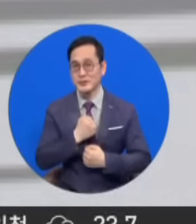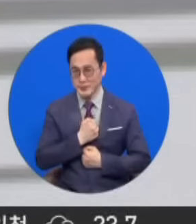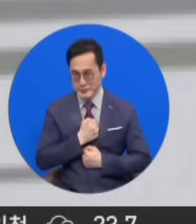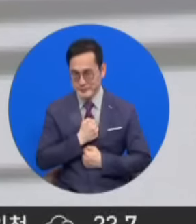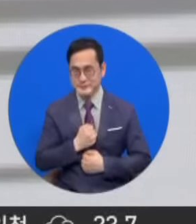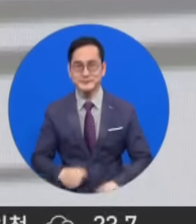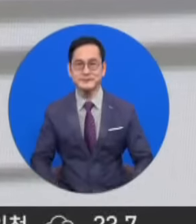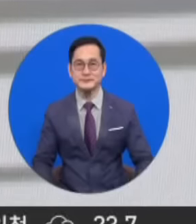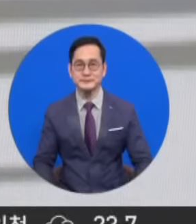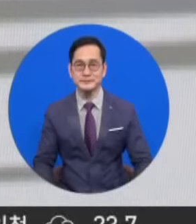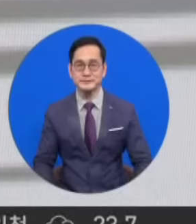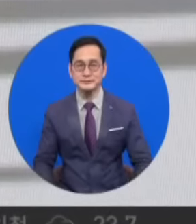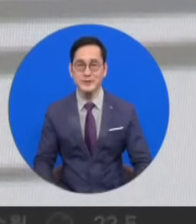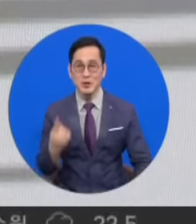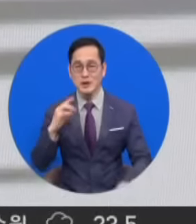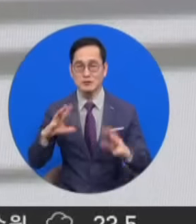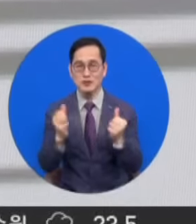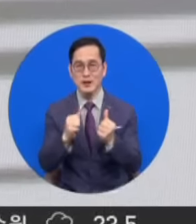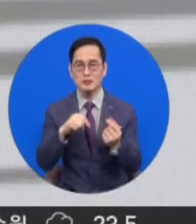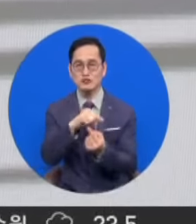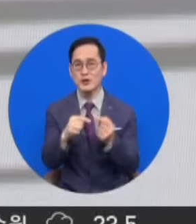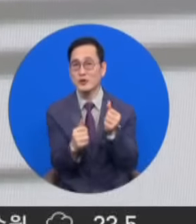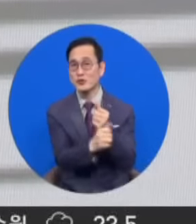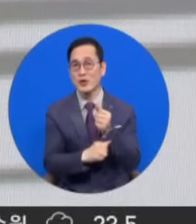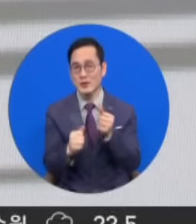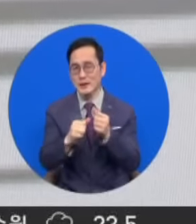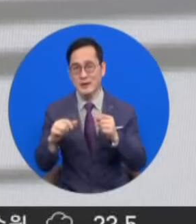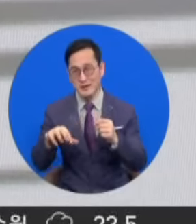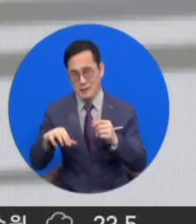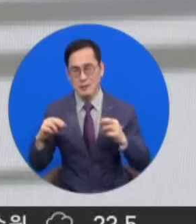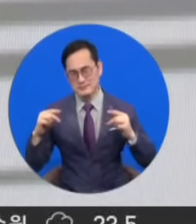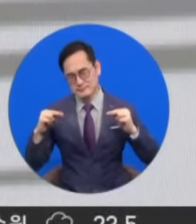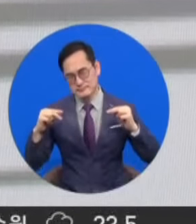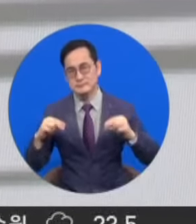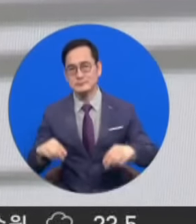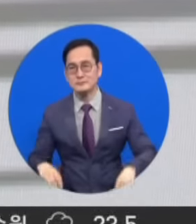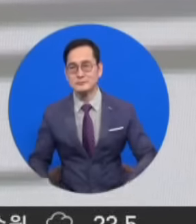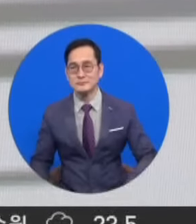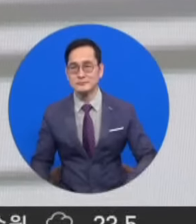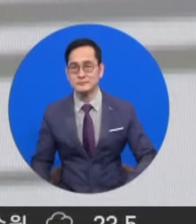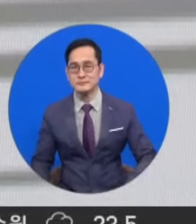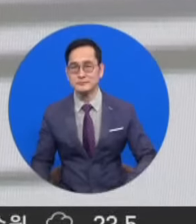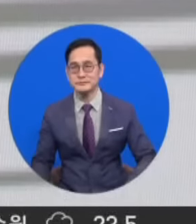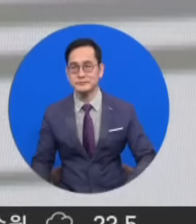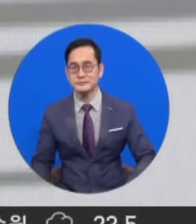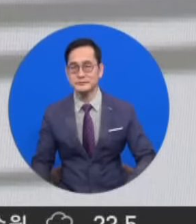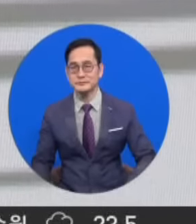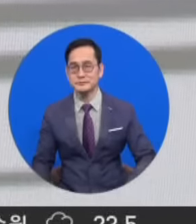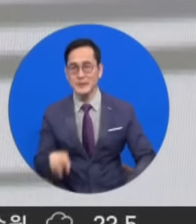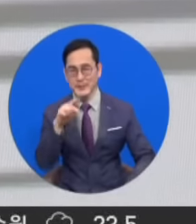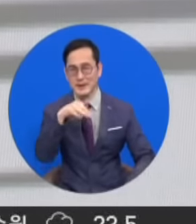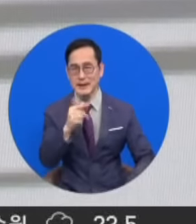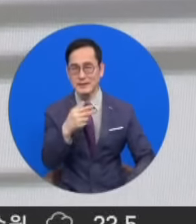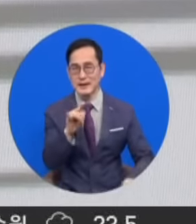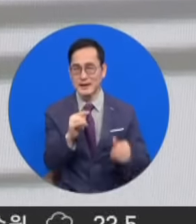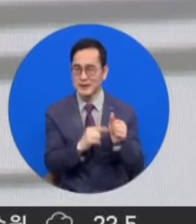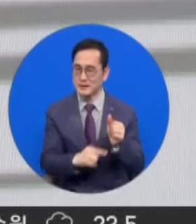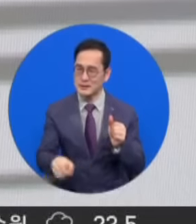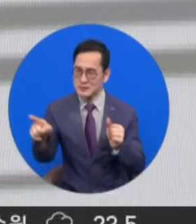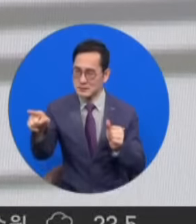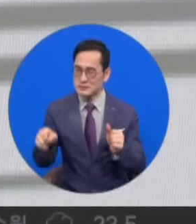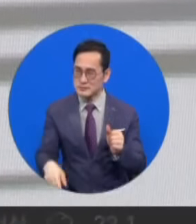바라겠습니다. 어제 국회 운영위에서 치열한 설전이 있었습니다. 박찬대 운영위원장이 배현진 의원을 향해 입